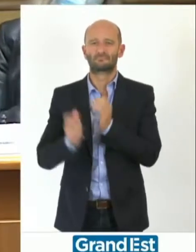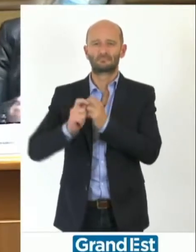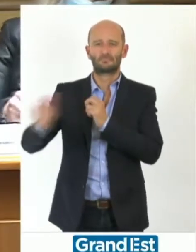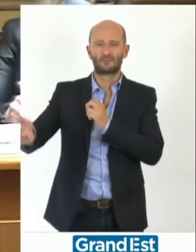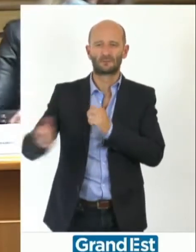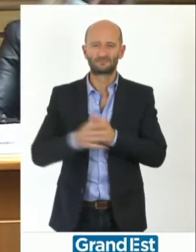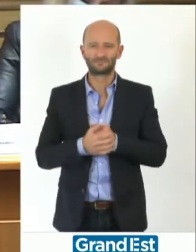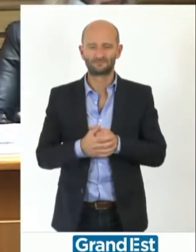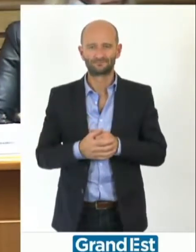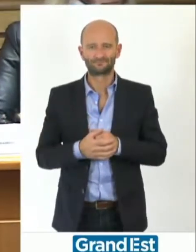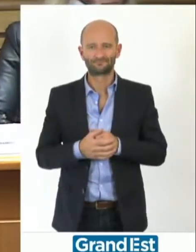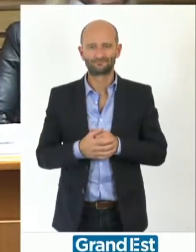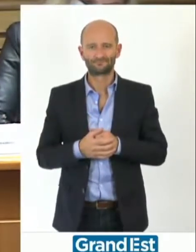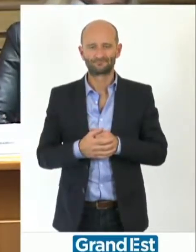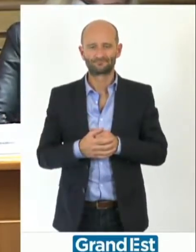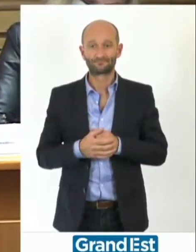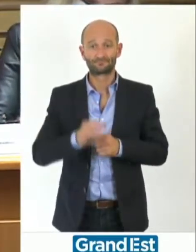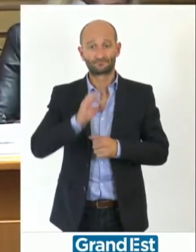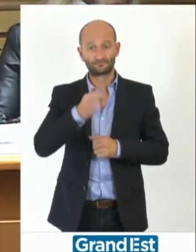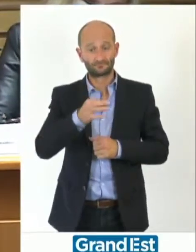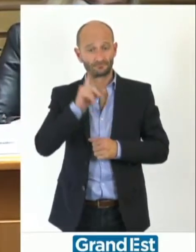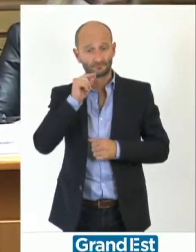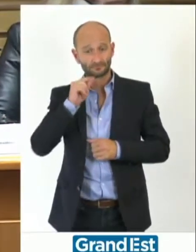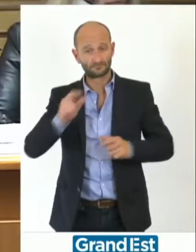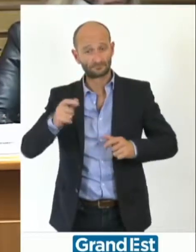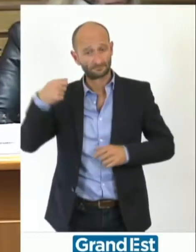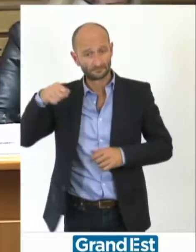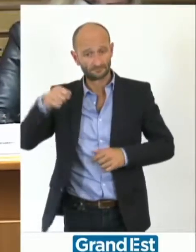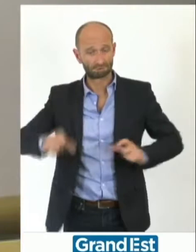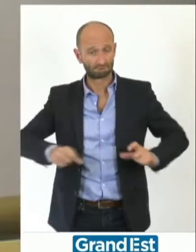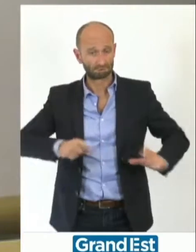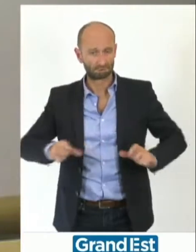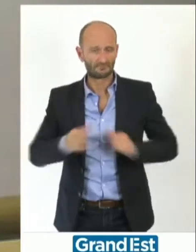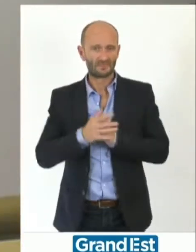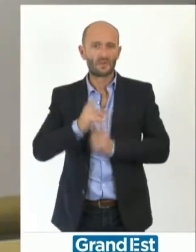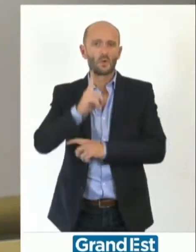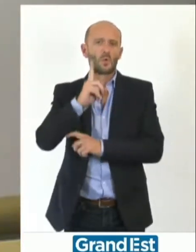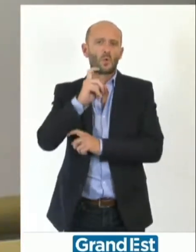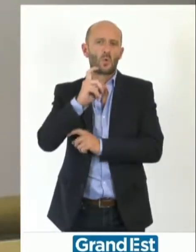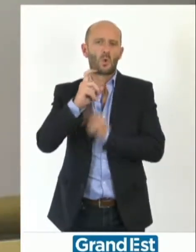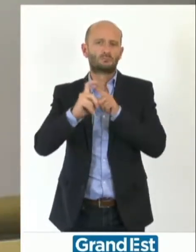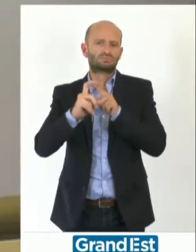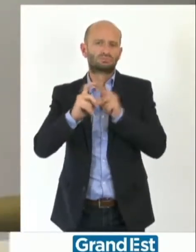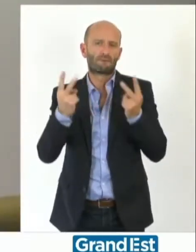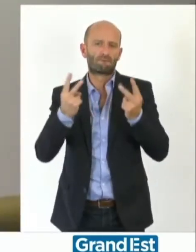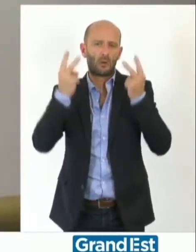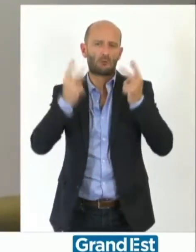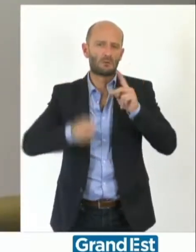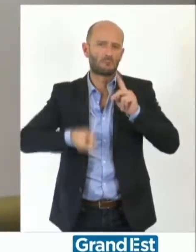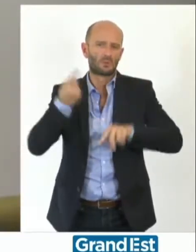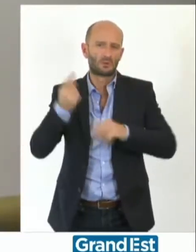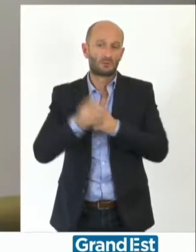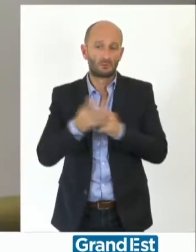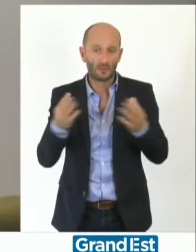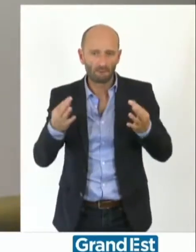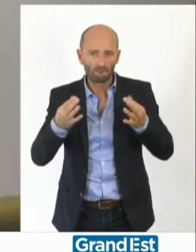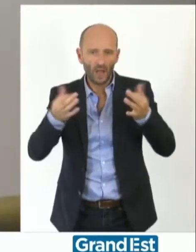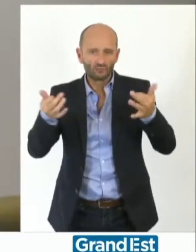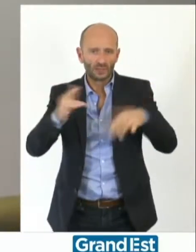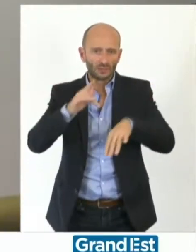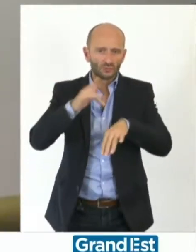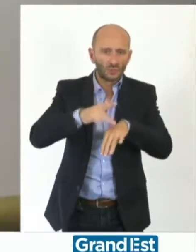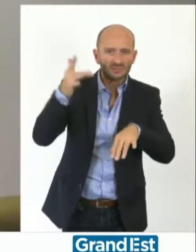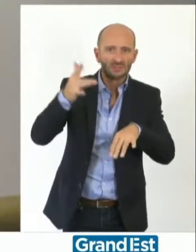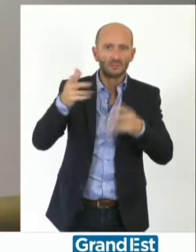oui monsieur le président chers collègues l'eau est une ressource essentielle qui demeure fragile est sensible aux impacts